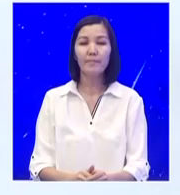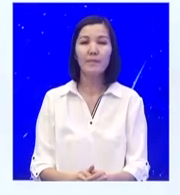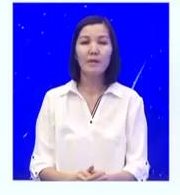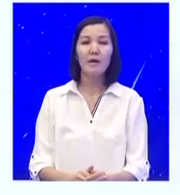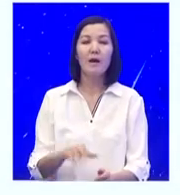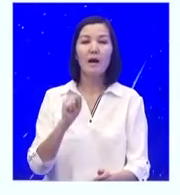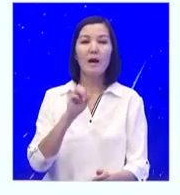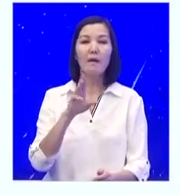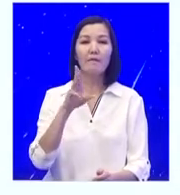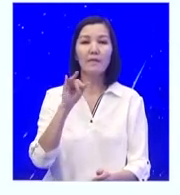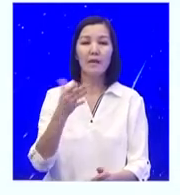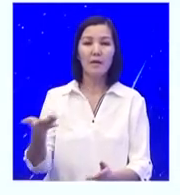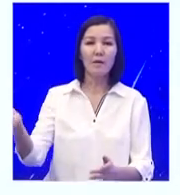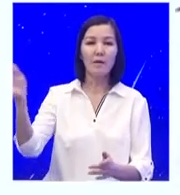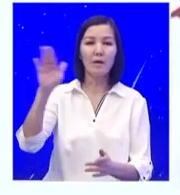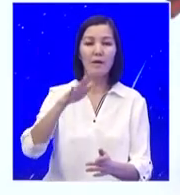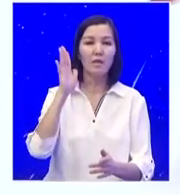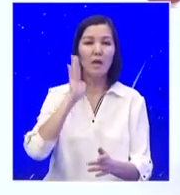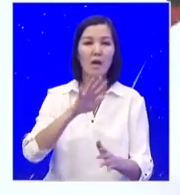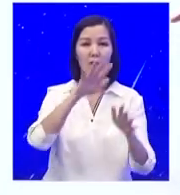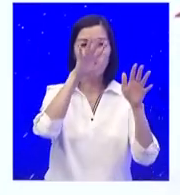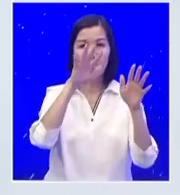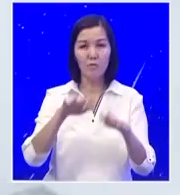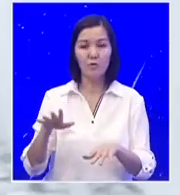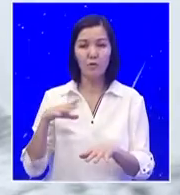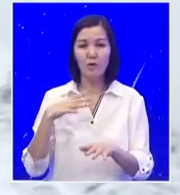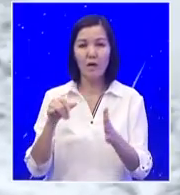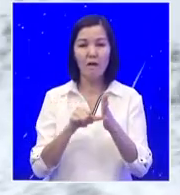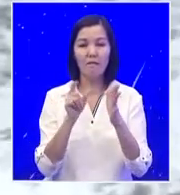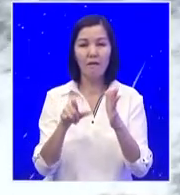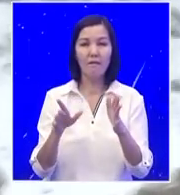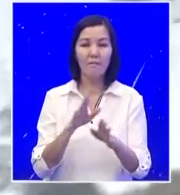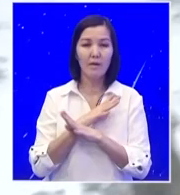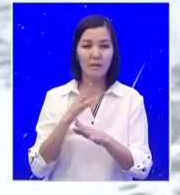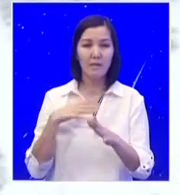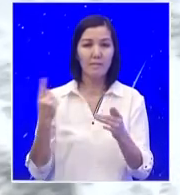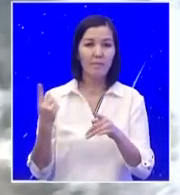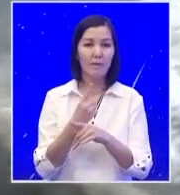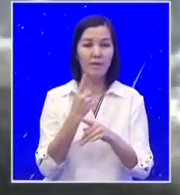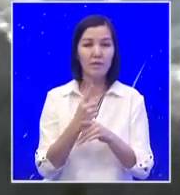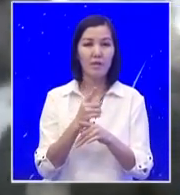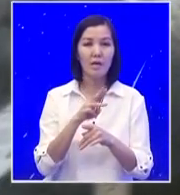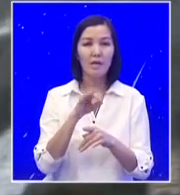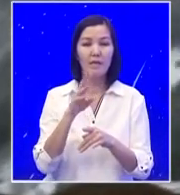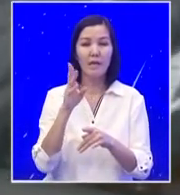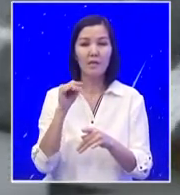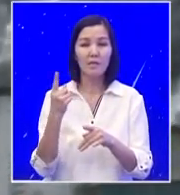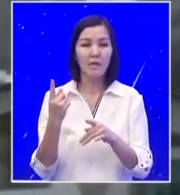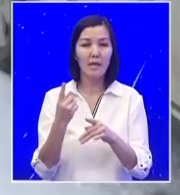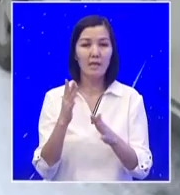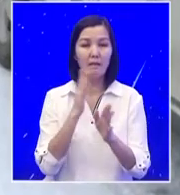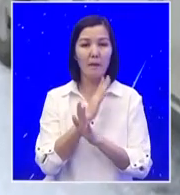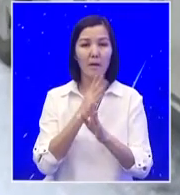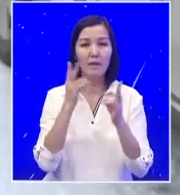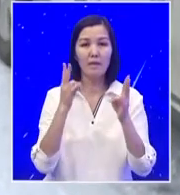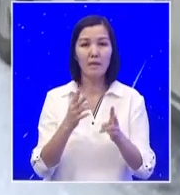Австрияның Альпы тауында бірнеше мәрте қар көшкіні жүрді. Салдарынан 6 адам қаза тапты. Алғашқы көшкін Дахштайн ауданында болды. Мұндағы табиғи